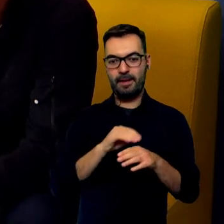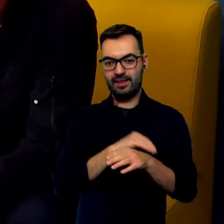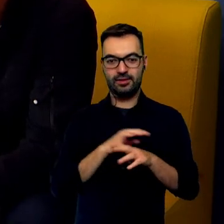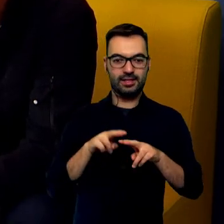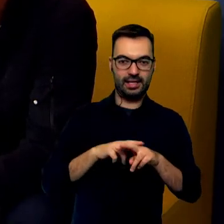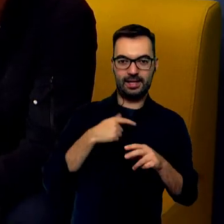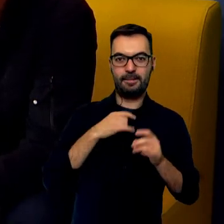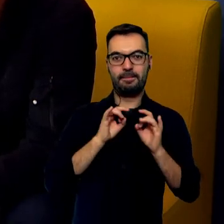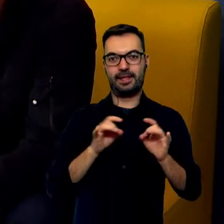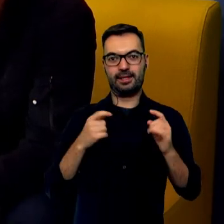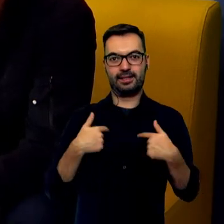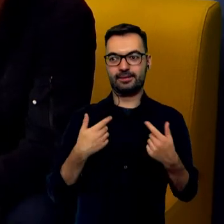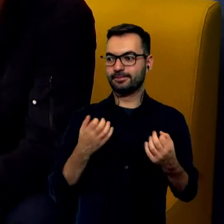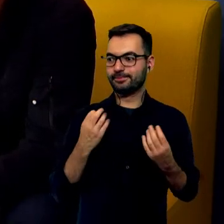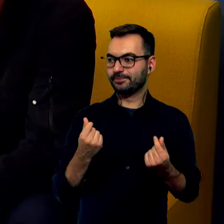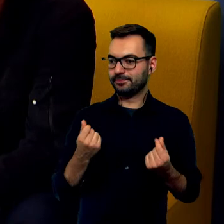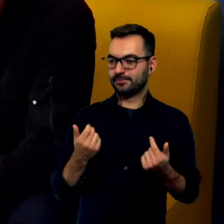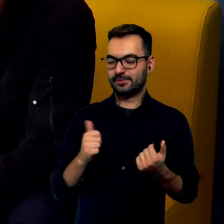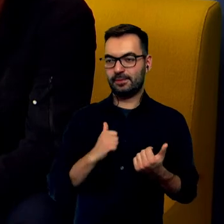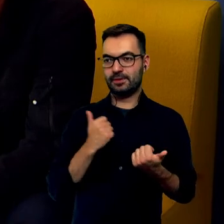jako pedagog, żeby